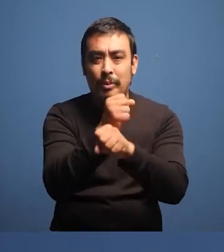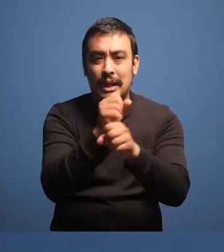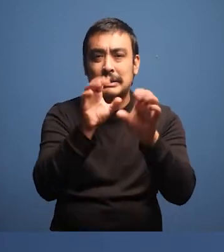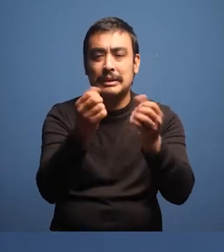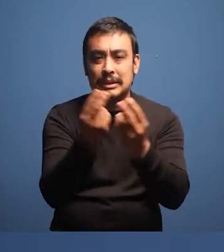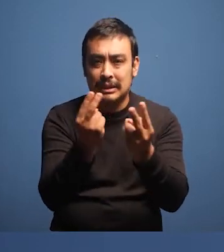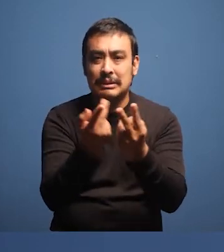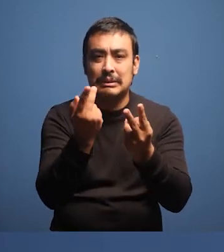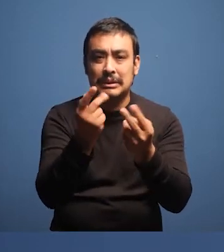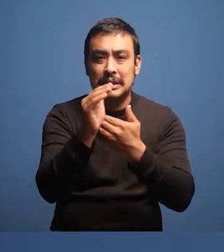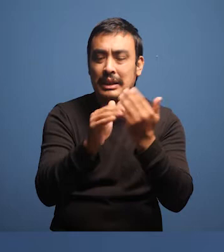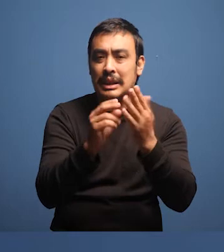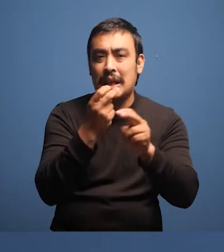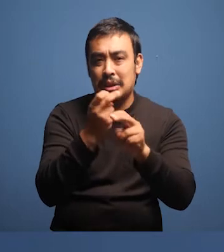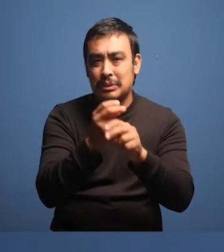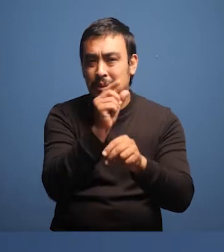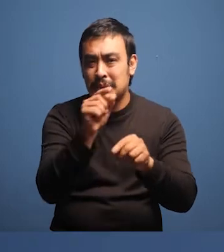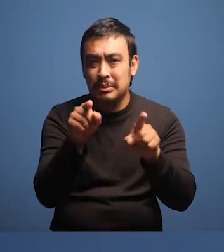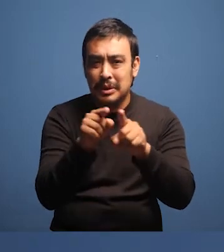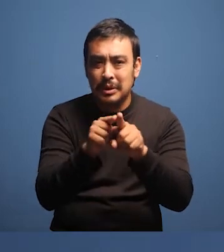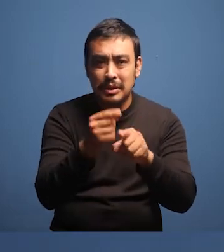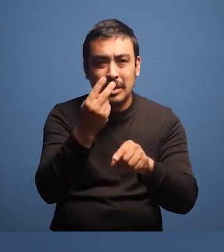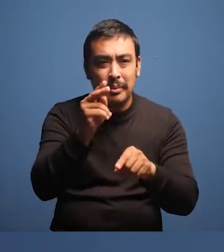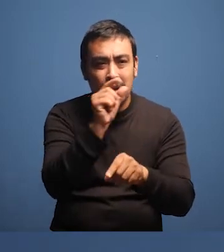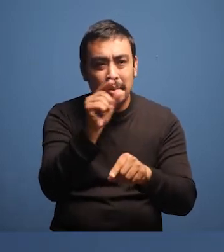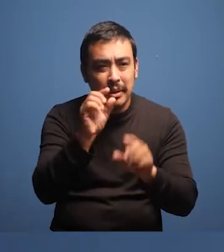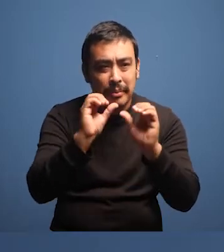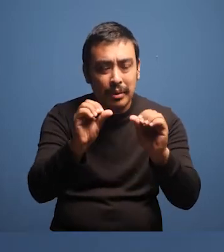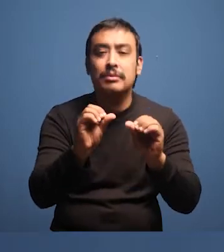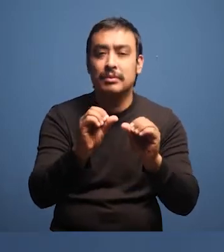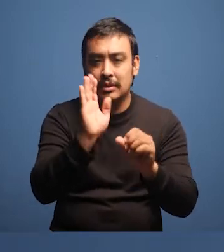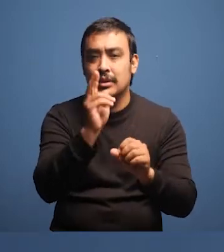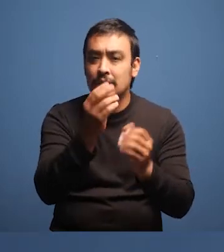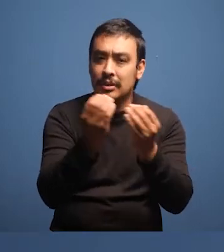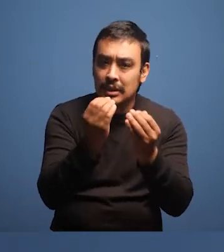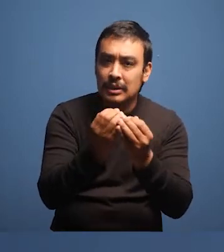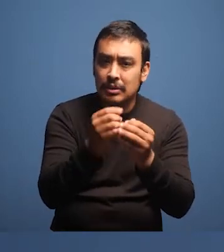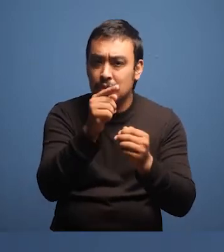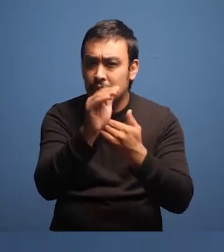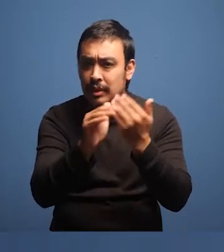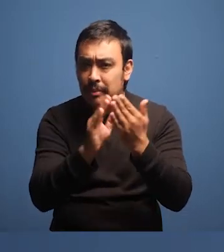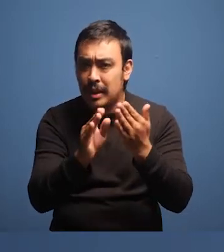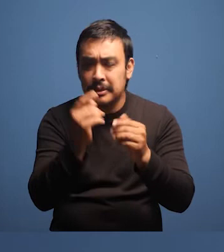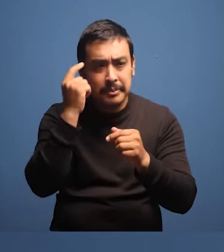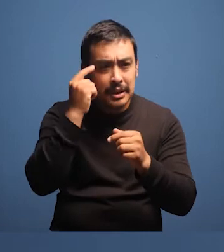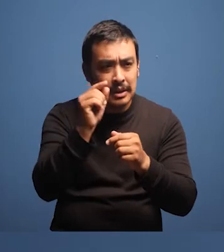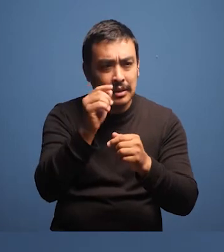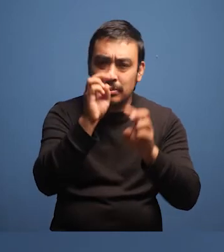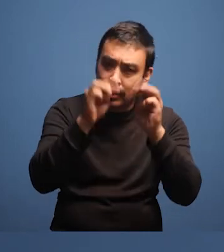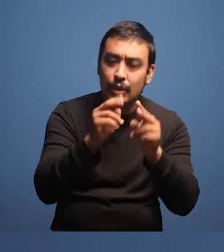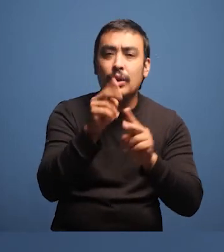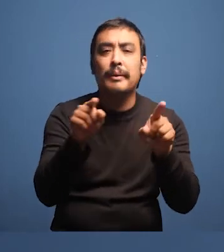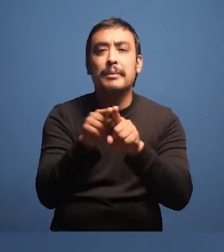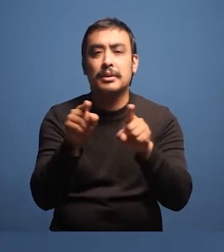डग विस्लिङ भनेको चाहिँ जुन अब हामीले चाहिँ डबल मिनिङ आउने वर्डहरू चाहिँ युज गर्ने भयो। त्यसै डक्सिङ भनेको कसैको सेन्सिटिभ कुराहरू चाहिँ हामीले